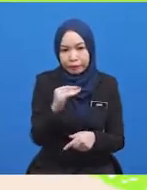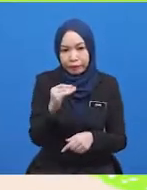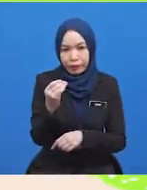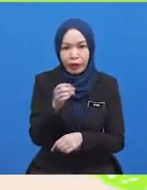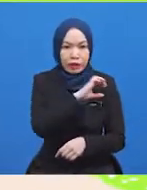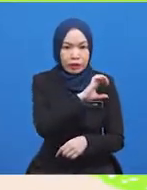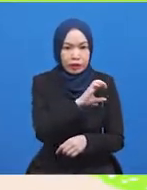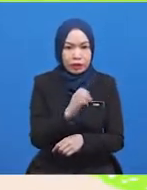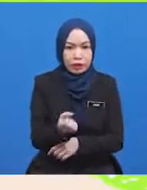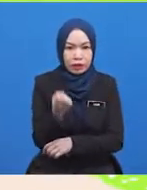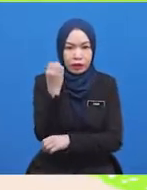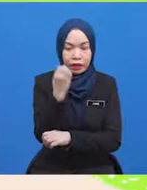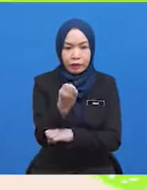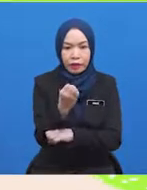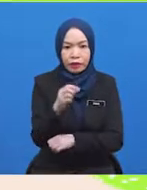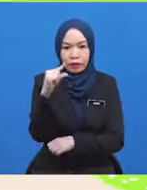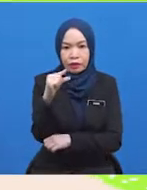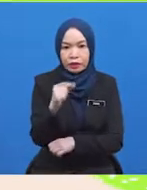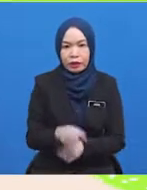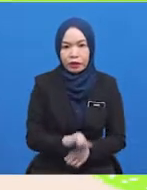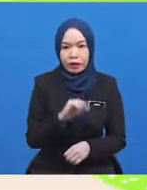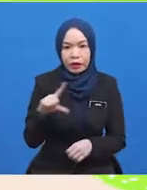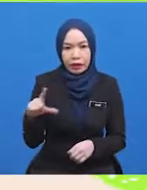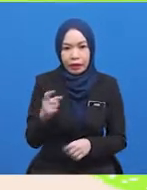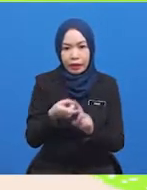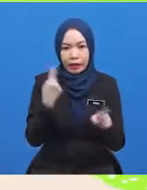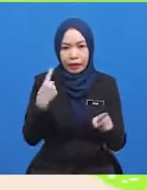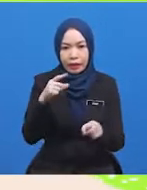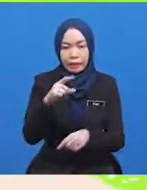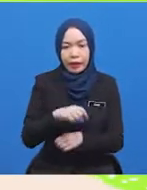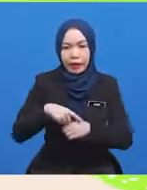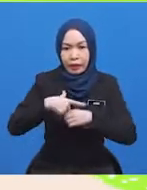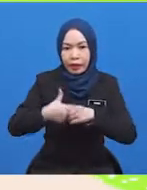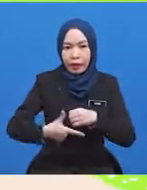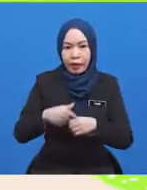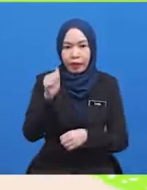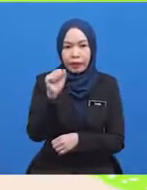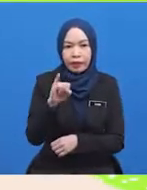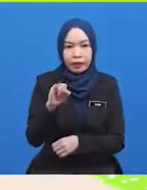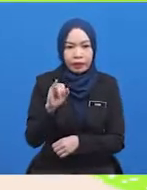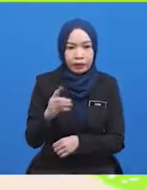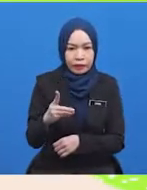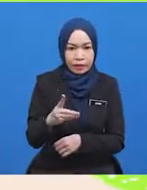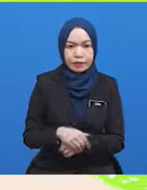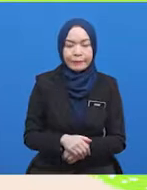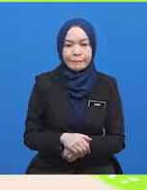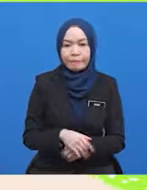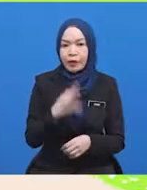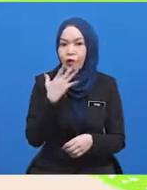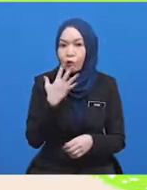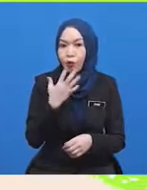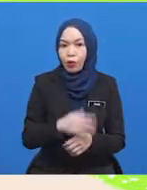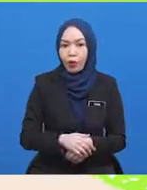granit ialah terhasil daripada lava asid, berwarna cerah dan mempunyai tekstur yang kasar.